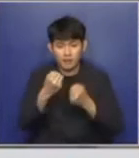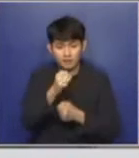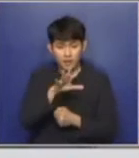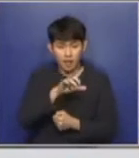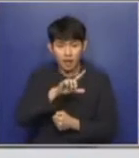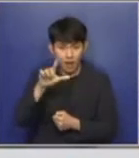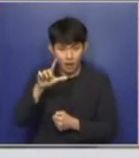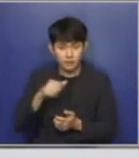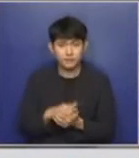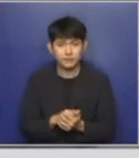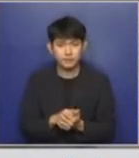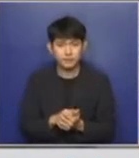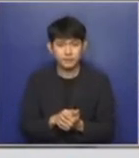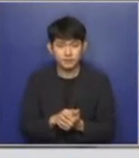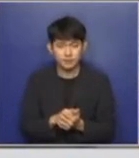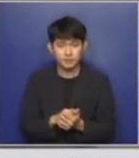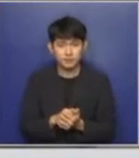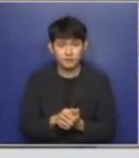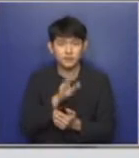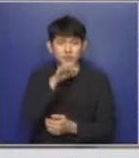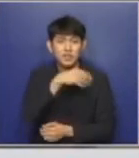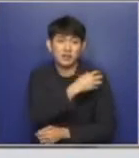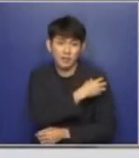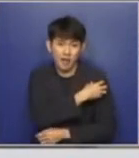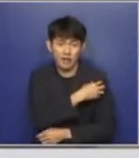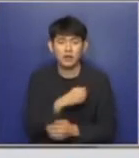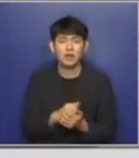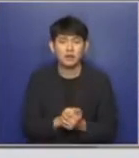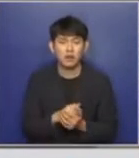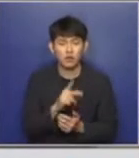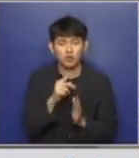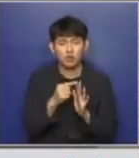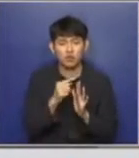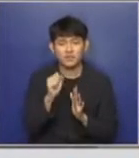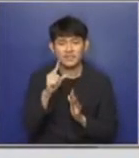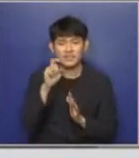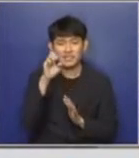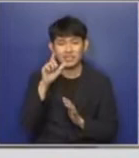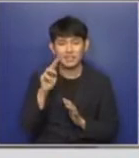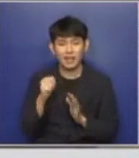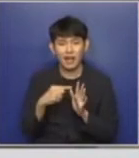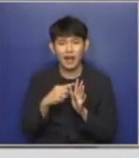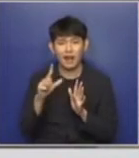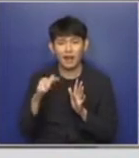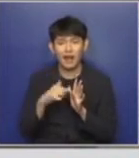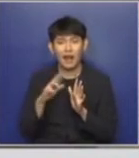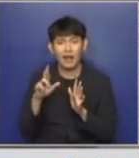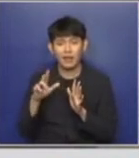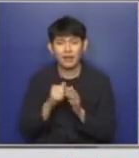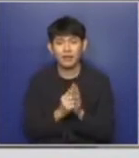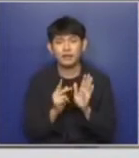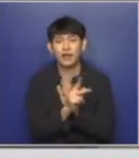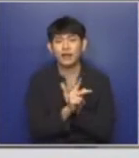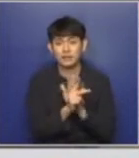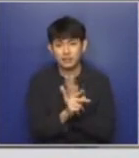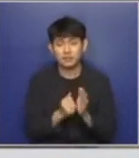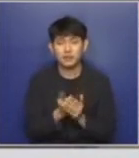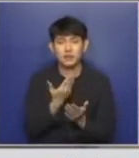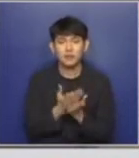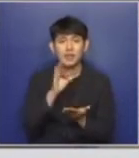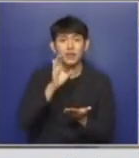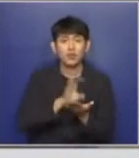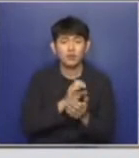ทเทศบาลเมืองกุชินารายปี2563กุชินารายจังหวัดกาฬสินธุ์นะครับปีงบประมาณ